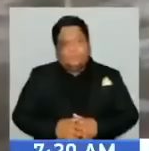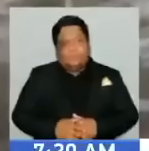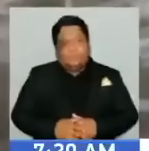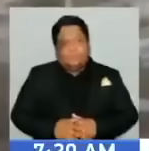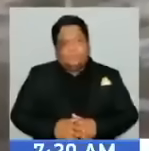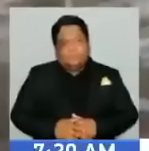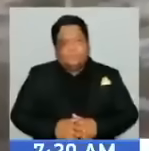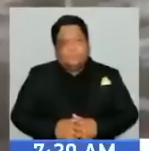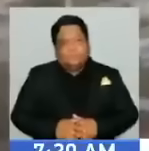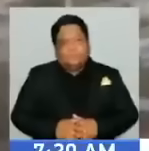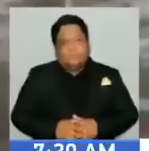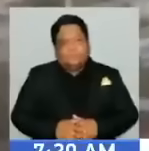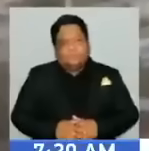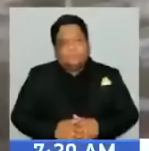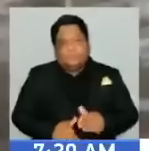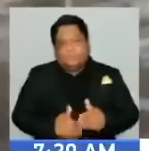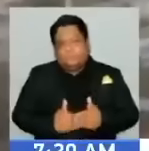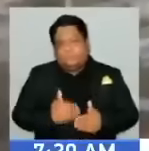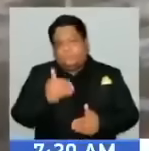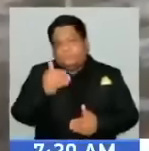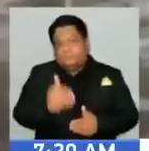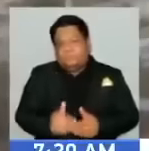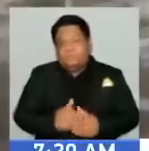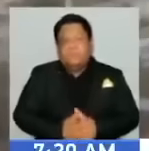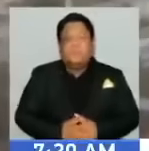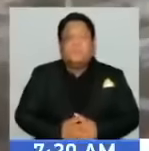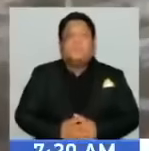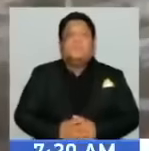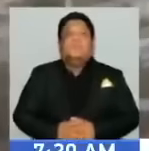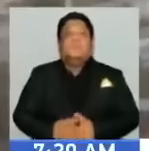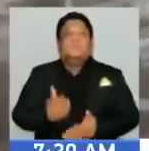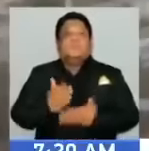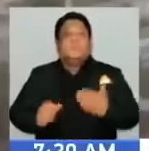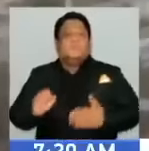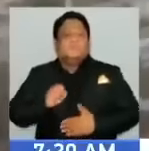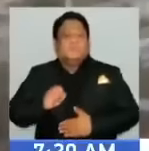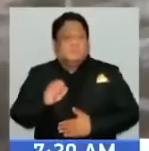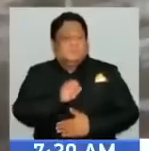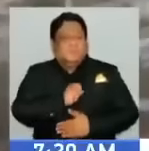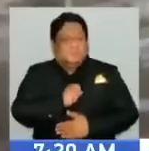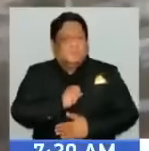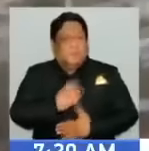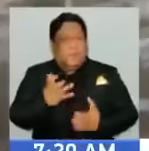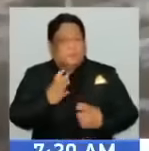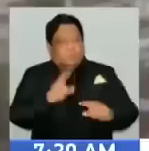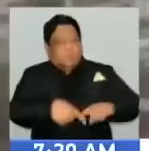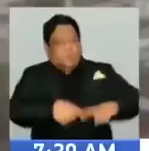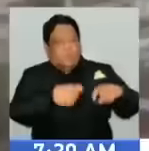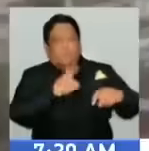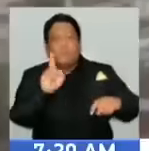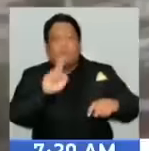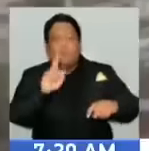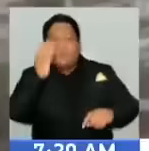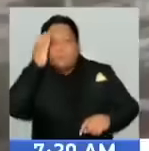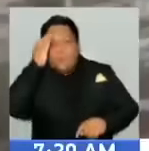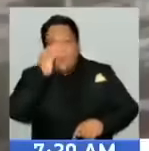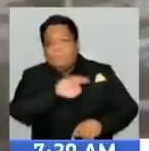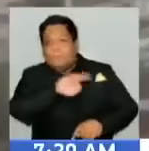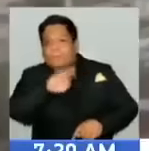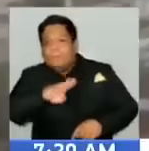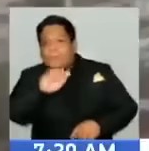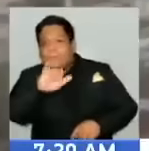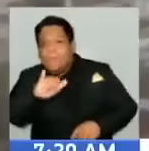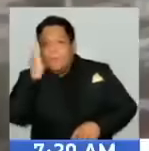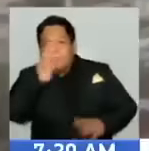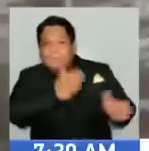29. Dahil si paribisa ng ilang senador ang sasagawang reclamation project sa Manila Bay. At kagulan niyan, makausap po natin chairperson ng Senate